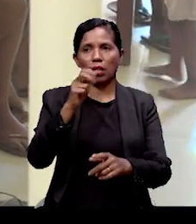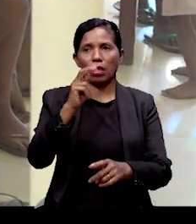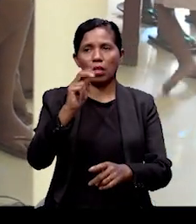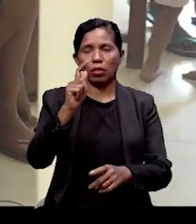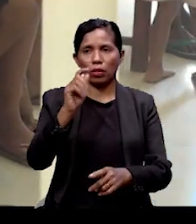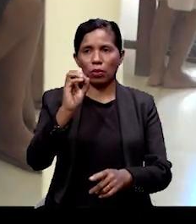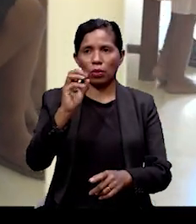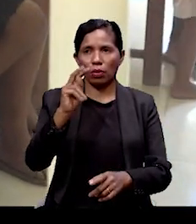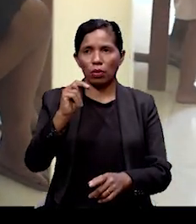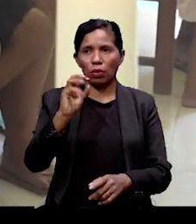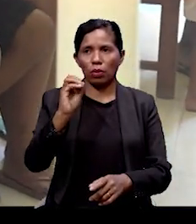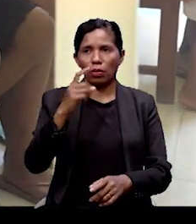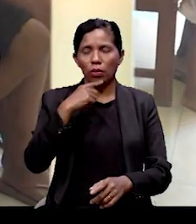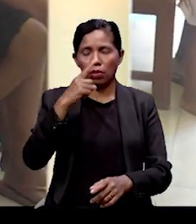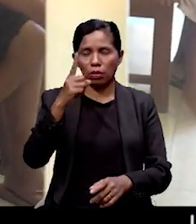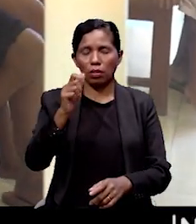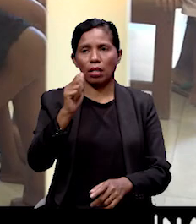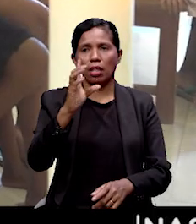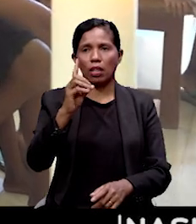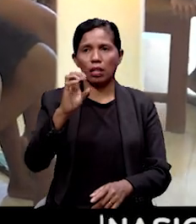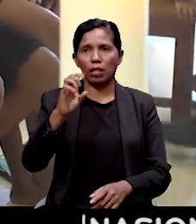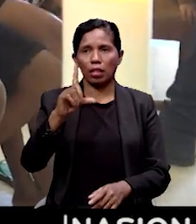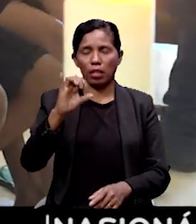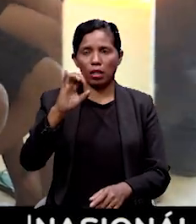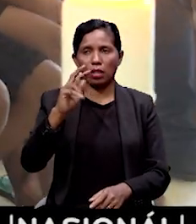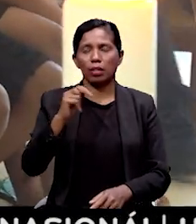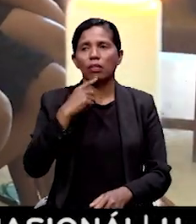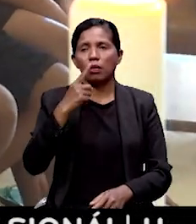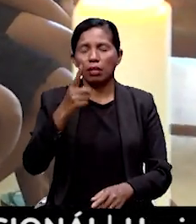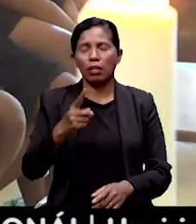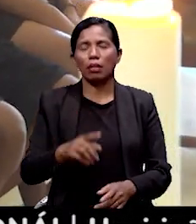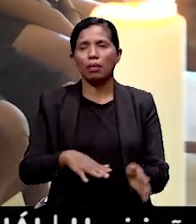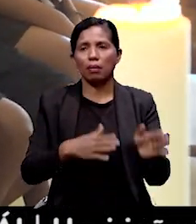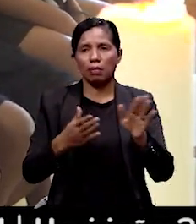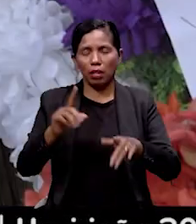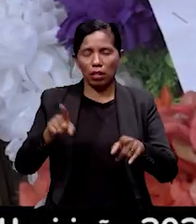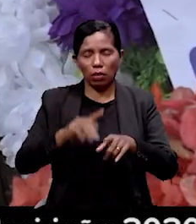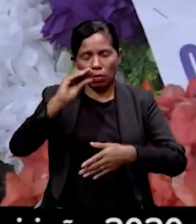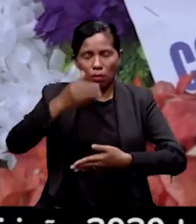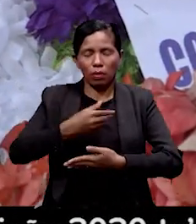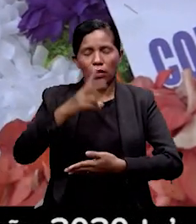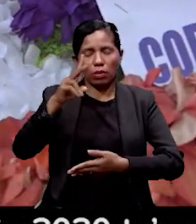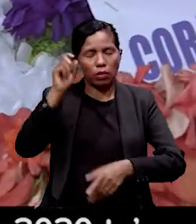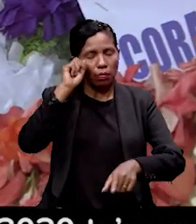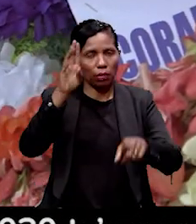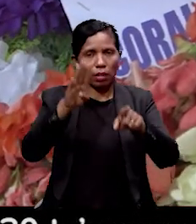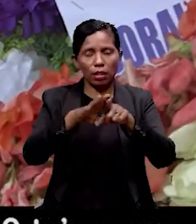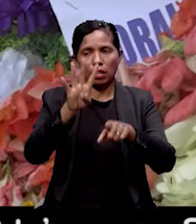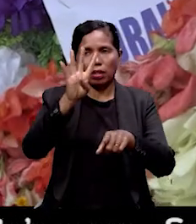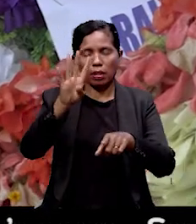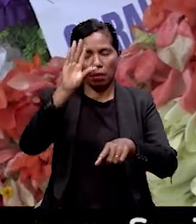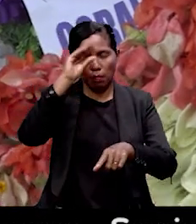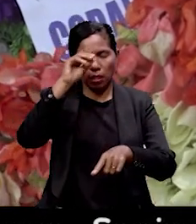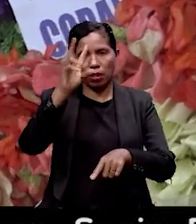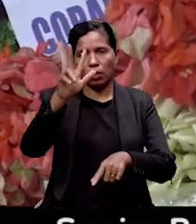Pereira Rodriguez no Adelina Menezes Harleki. Matebian nudar oan badarua kusi maung aling nine hat manetolu